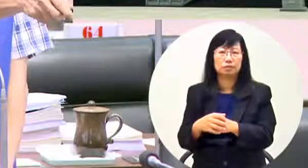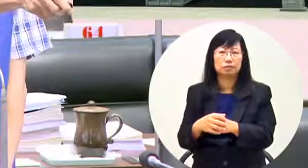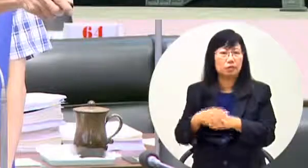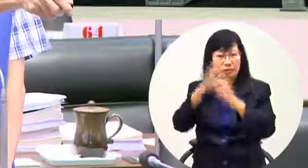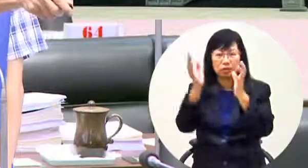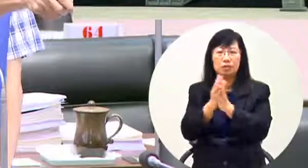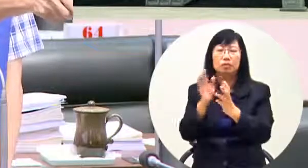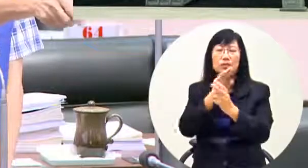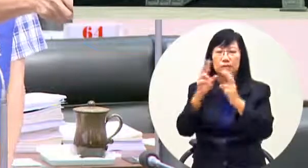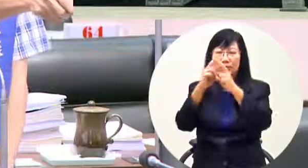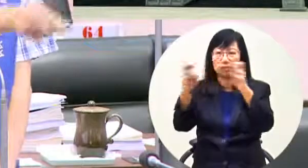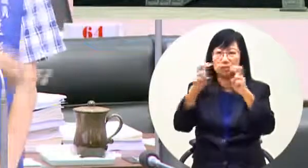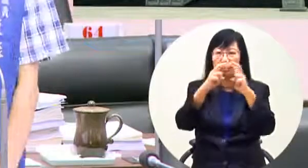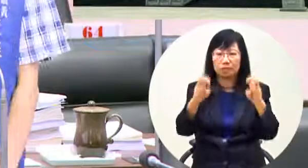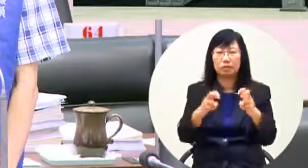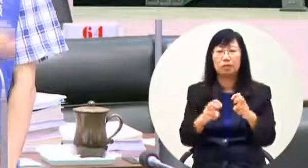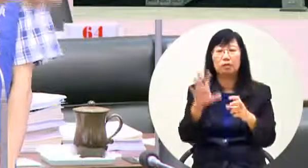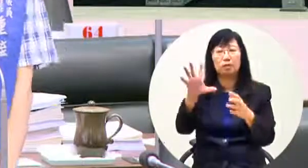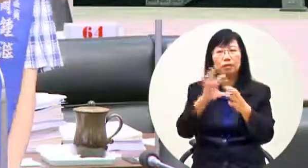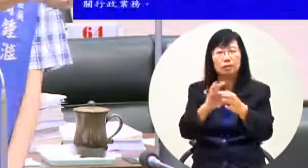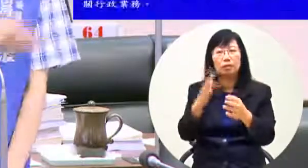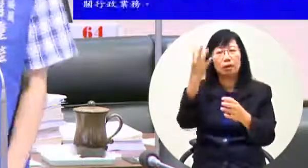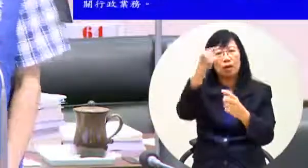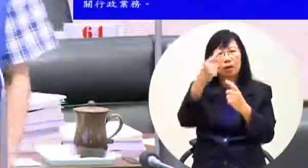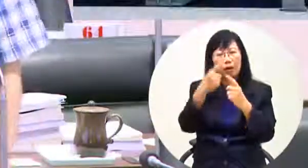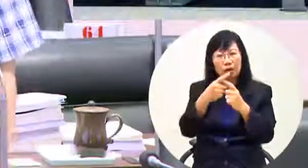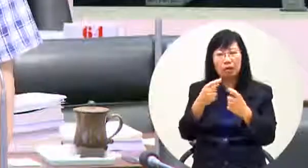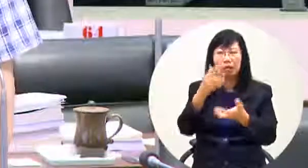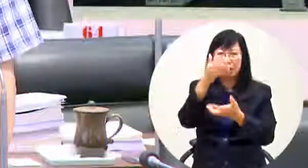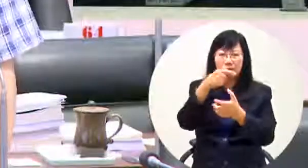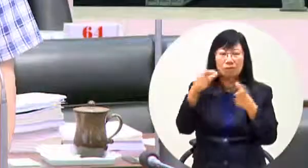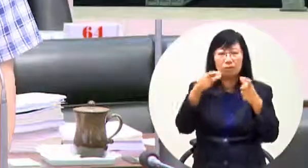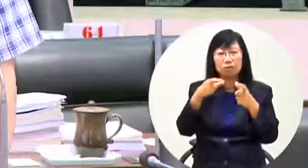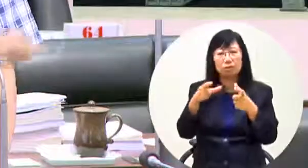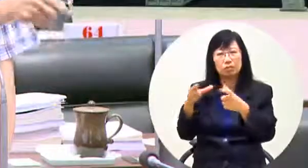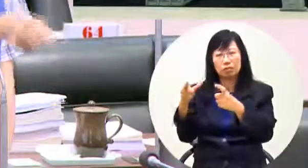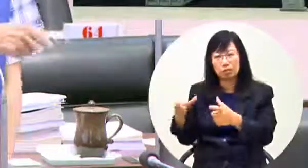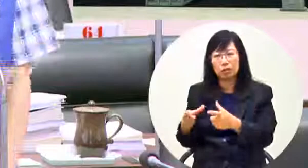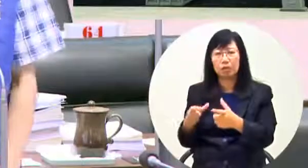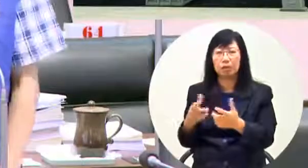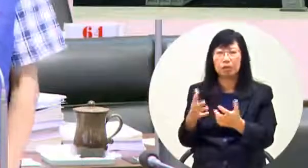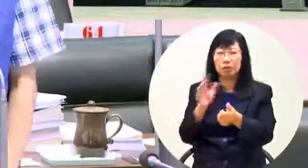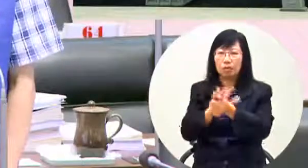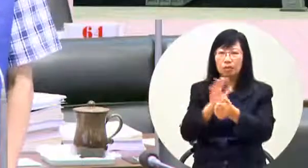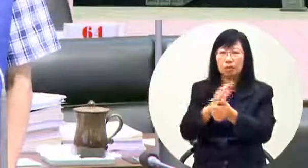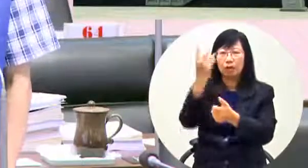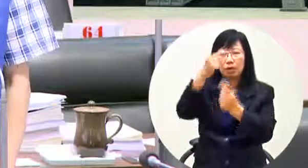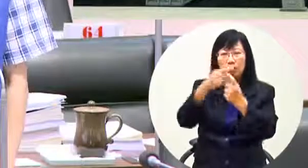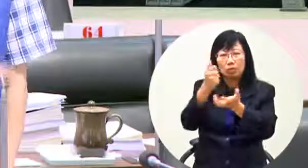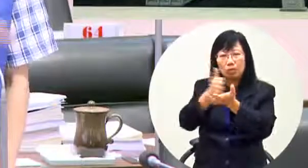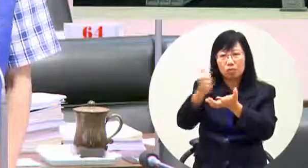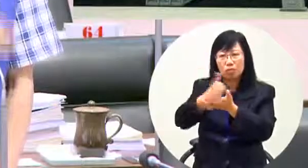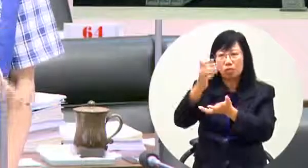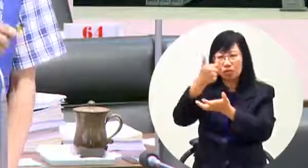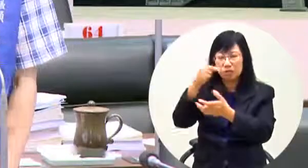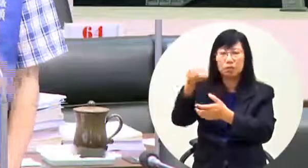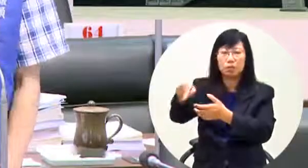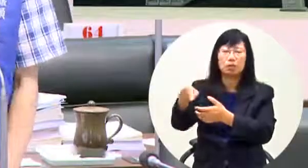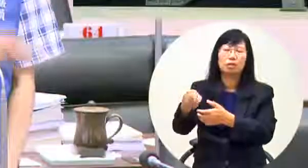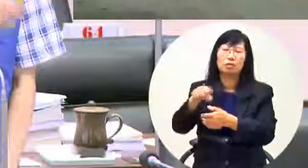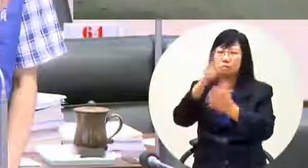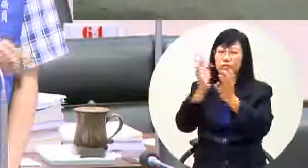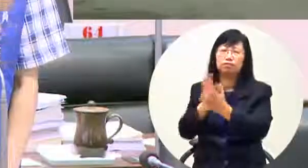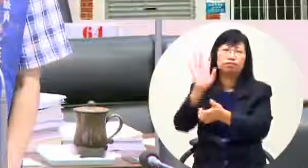动是参会，老人营养供餐，全部都是在庙庭的旁边，这东西，我讲我们可怜